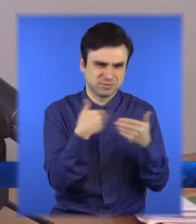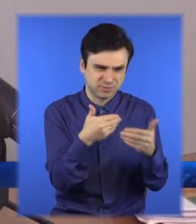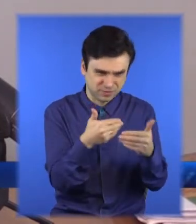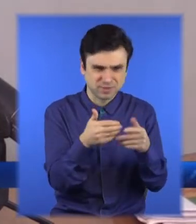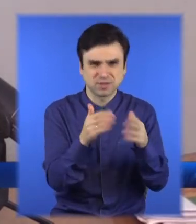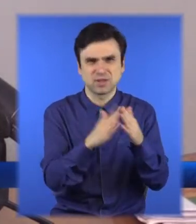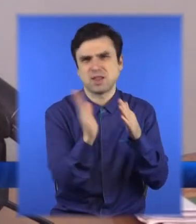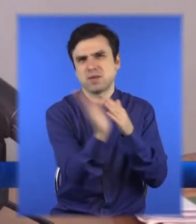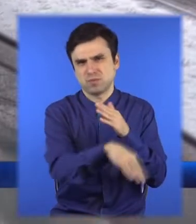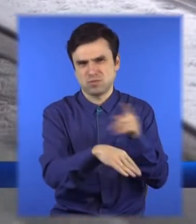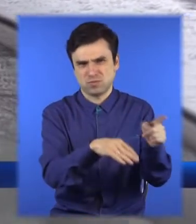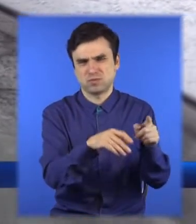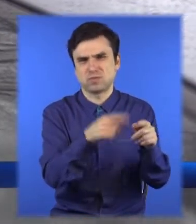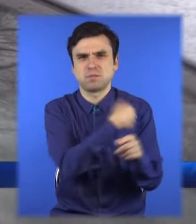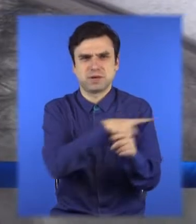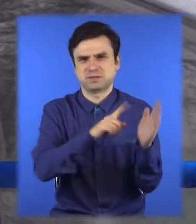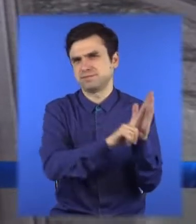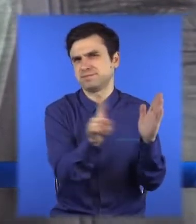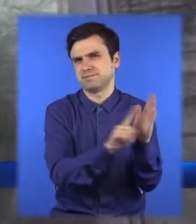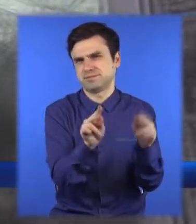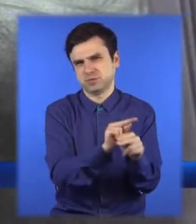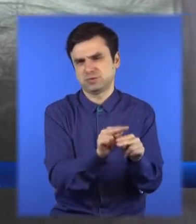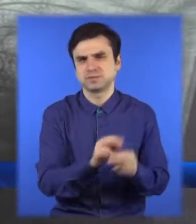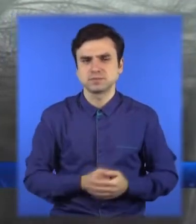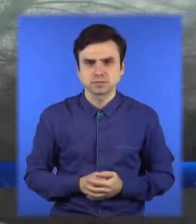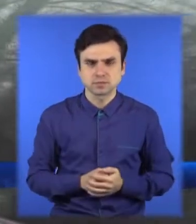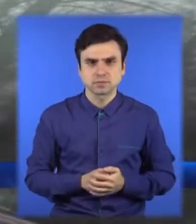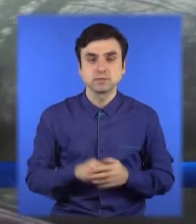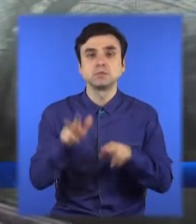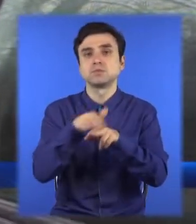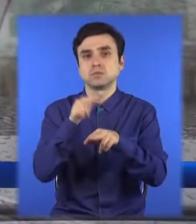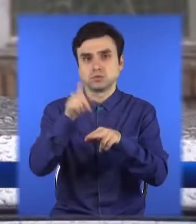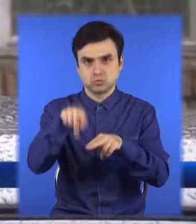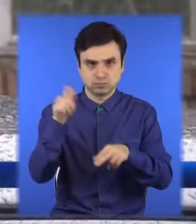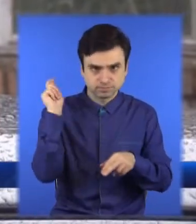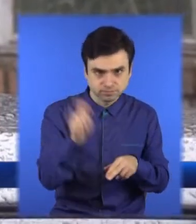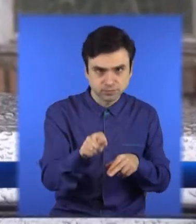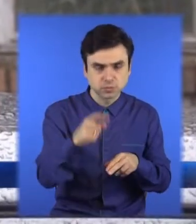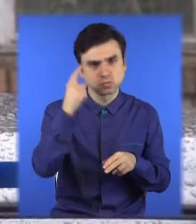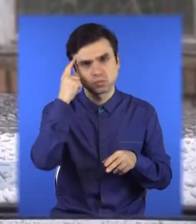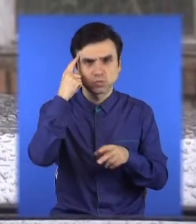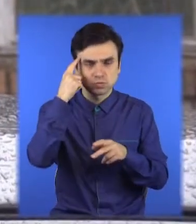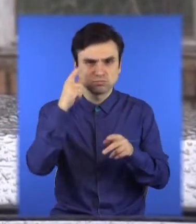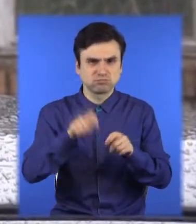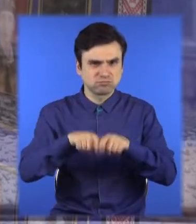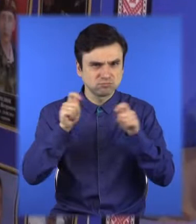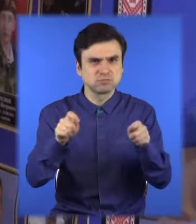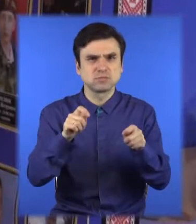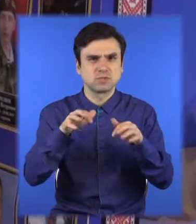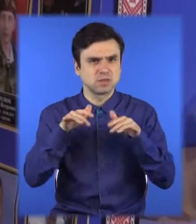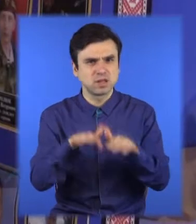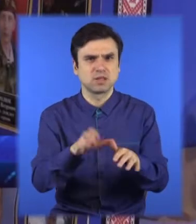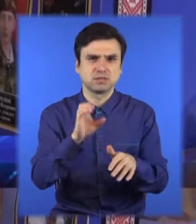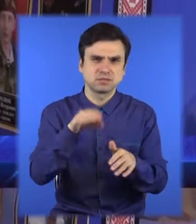на амбулаторне обслідування, лічення. У школі працювала і поліція. Правоохоронці поки що вирішують, чи відкривати кримінальне провадження.